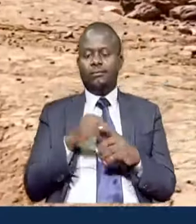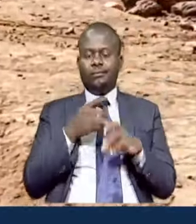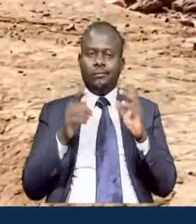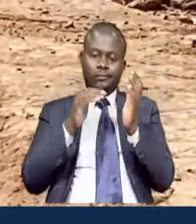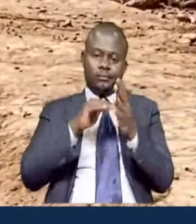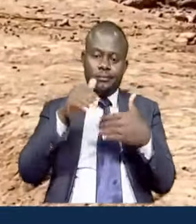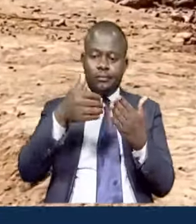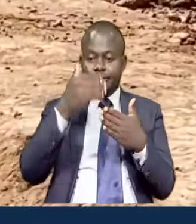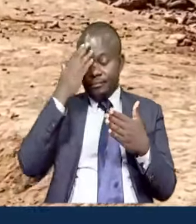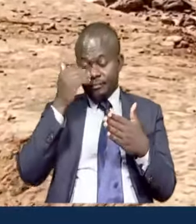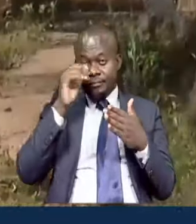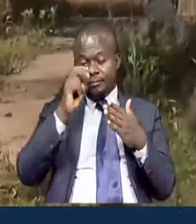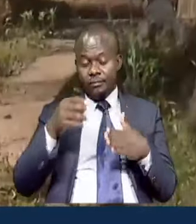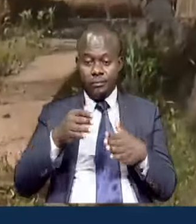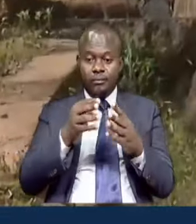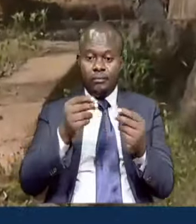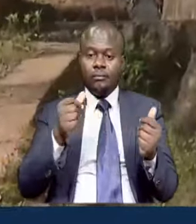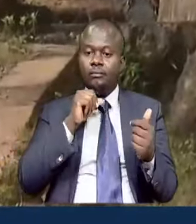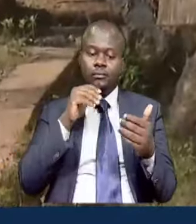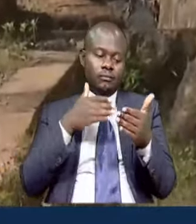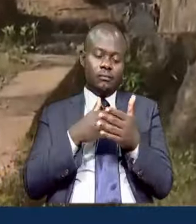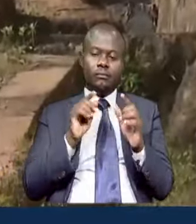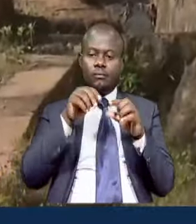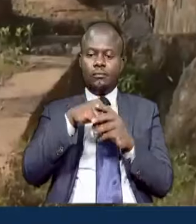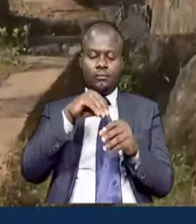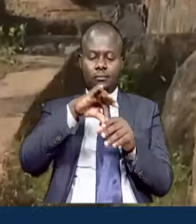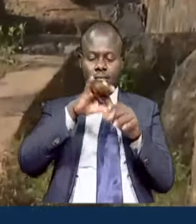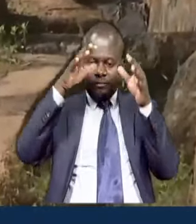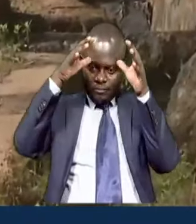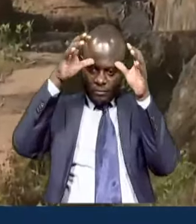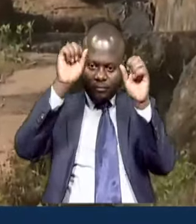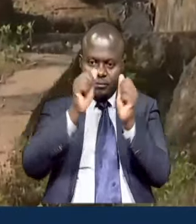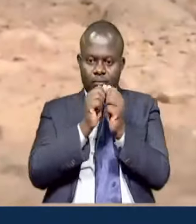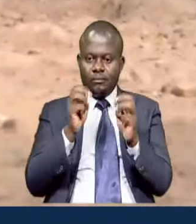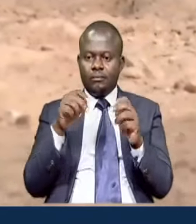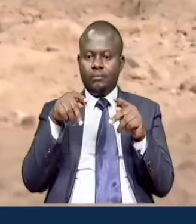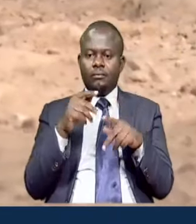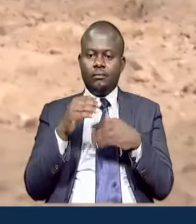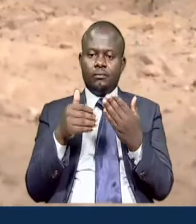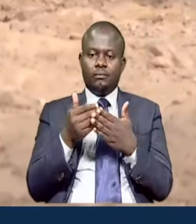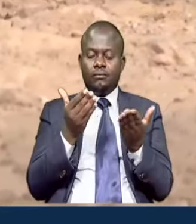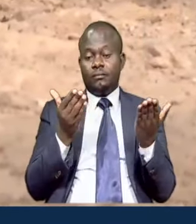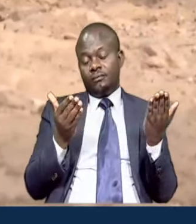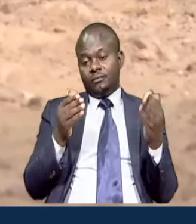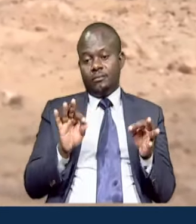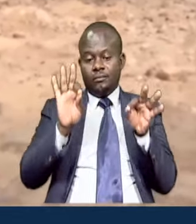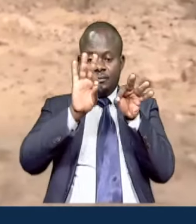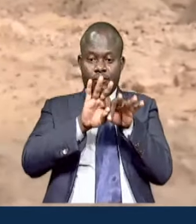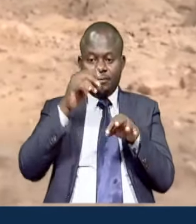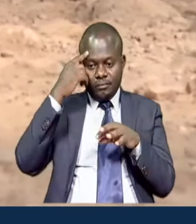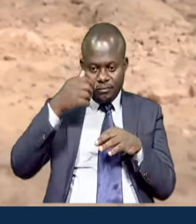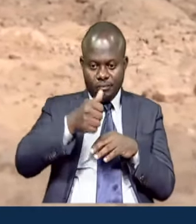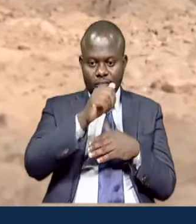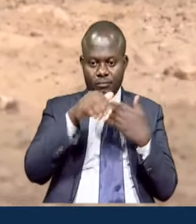kandi ngo kuba imihanda yarangiritse ntibizababuza kwitabira amatora ya perezida n'ay'abadepite aho bizaba ngombwa ngo kuri bo